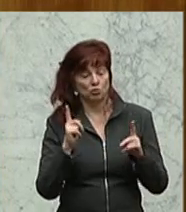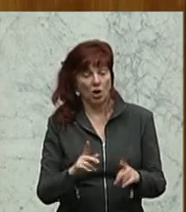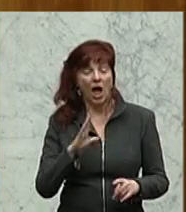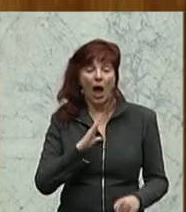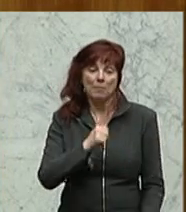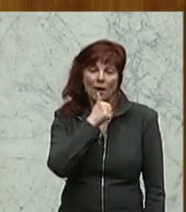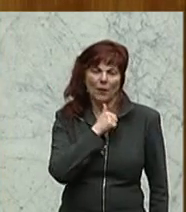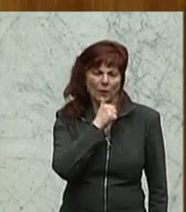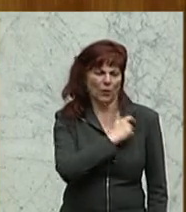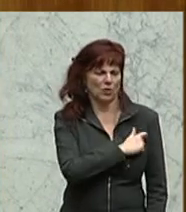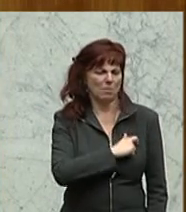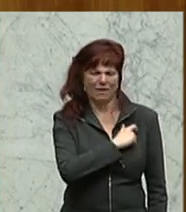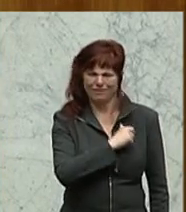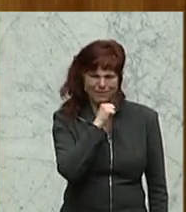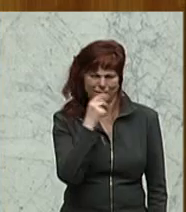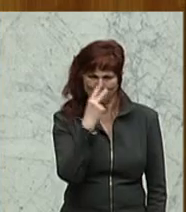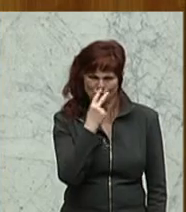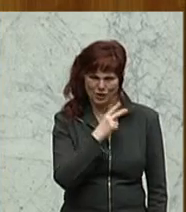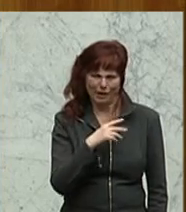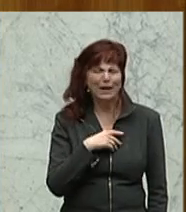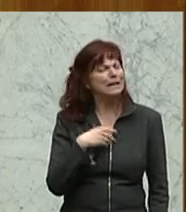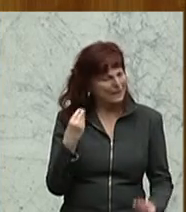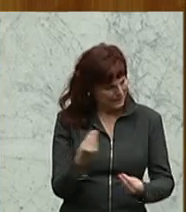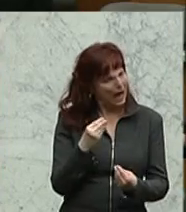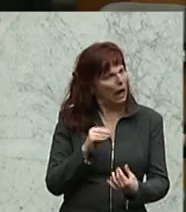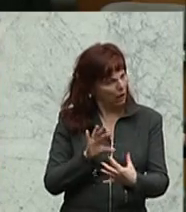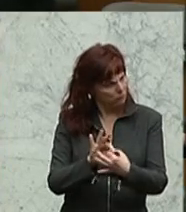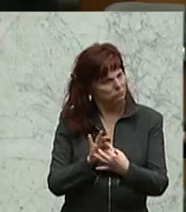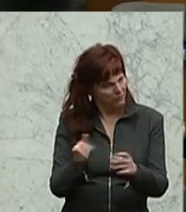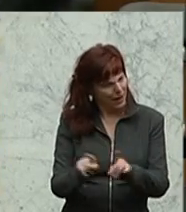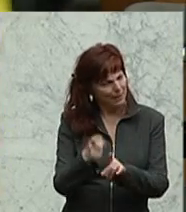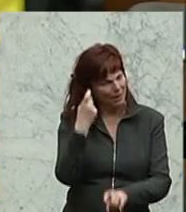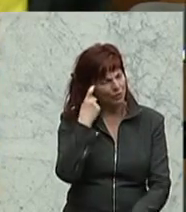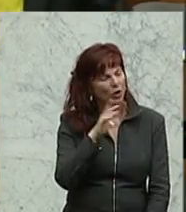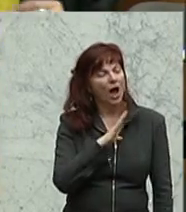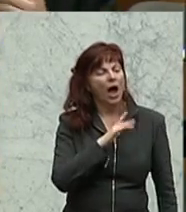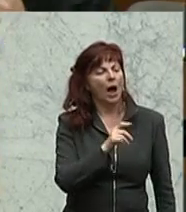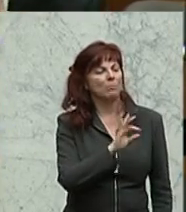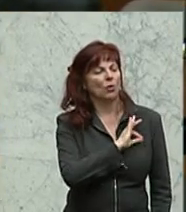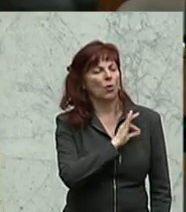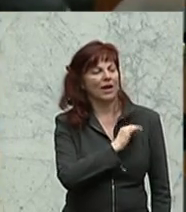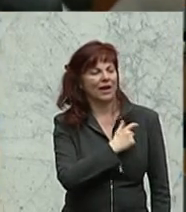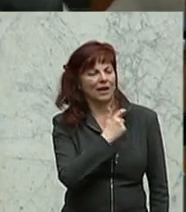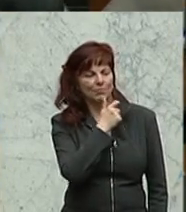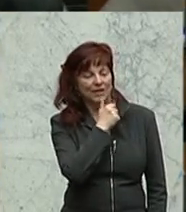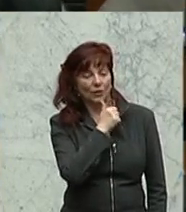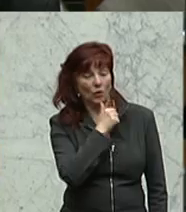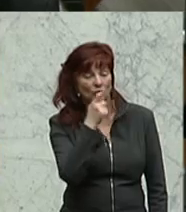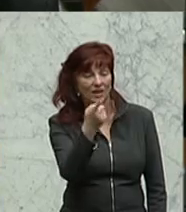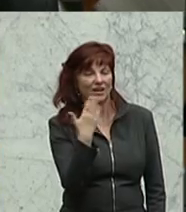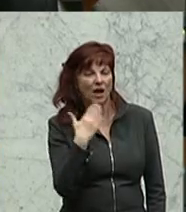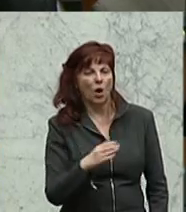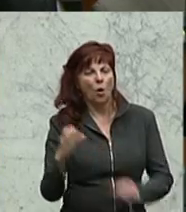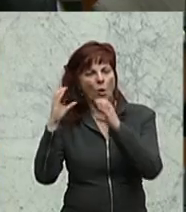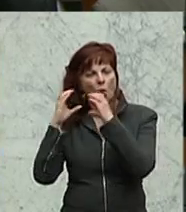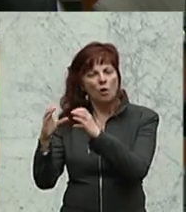wir in der Sache eins sind. Liebe Kolleginnen und Kollegen von den Grünen, Sie machen eine Koalition in Tirol mit der ÖVP,